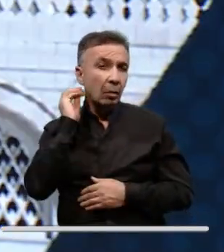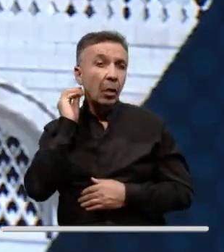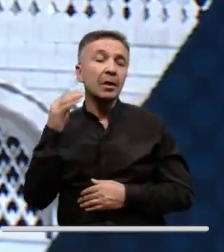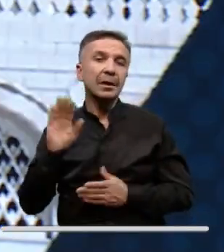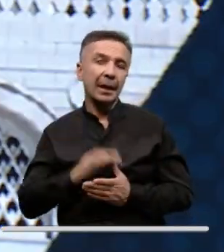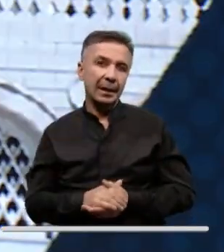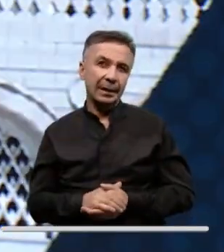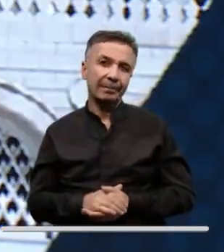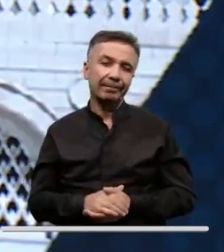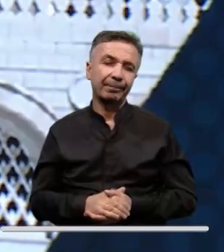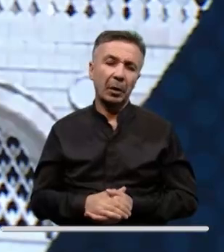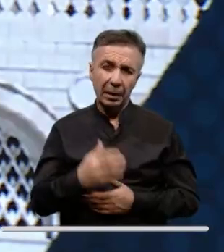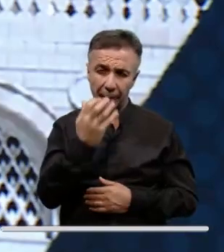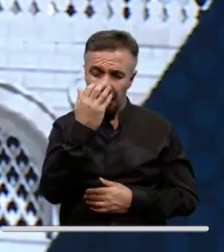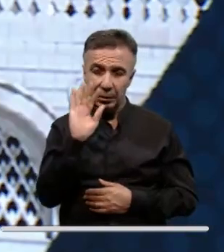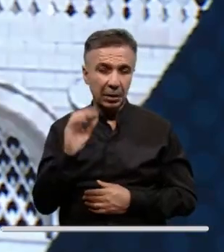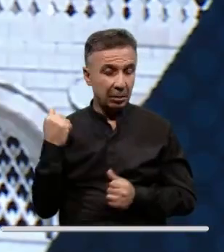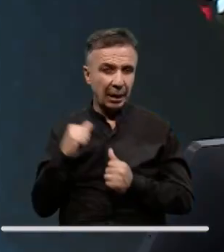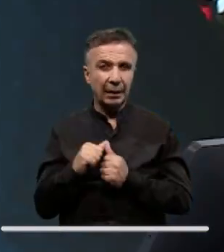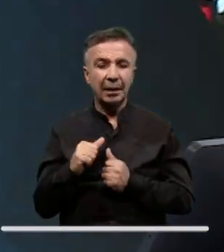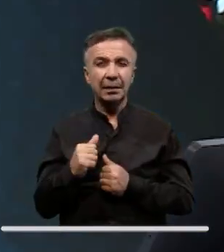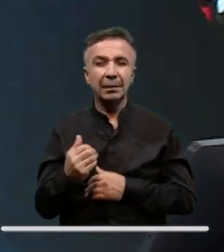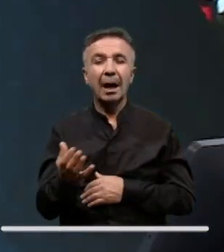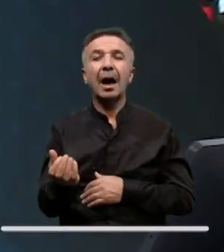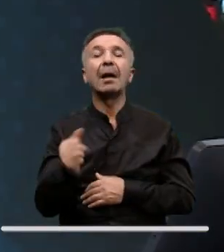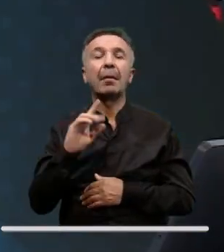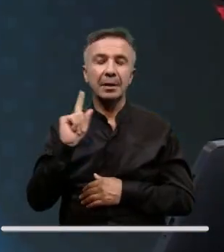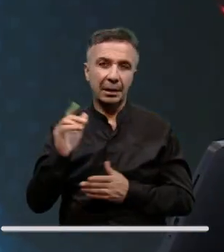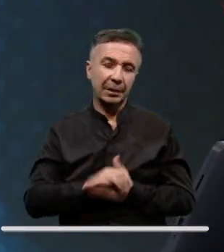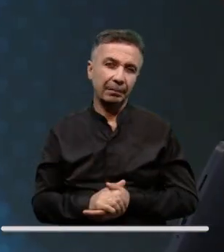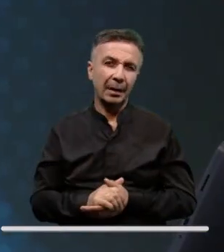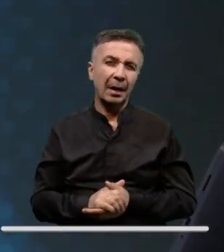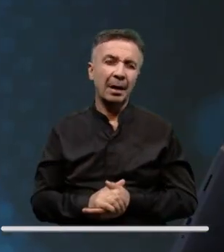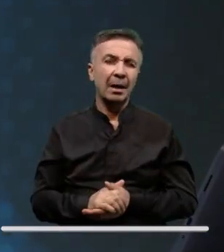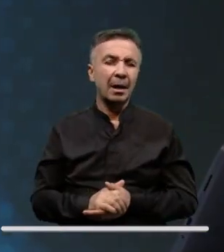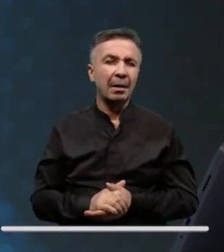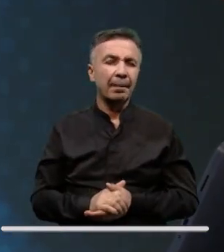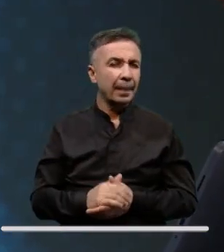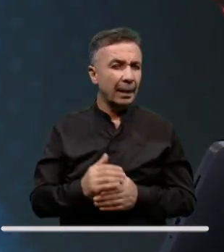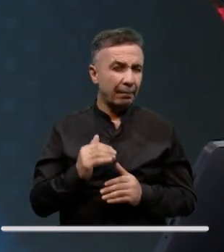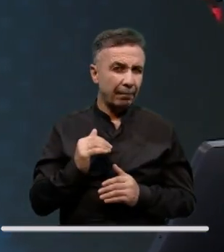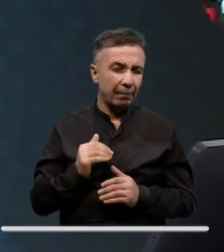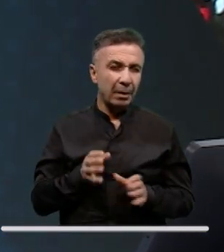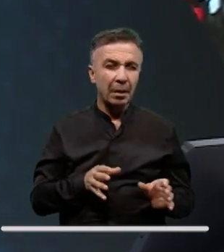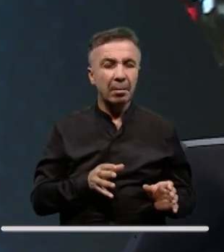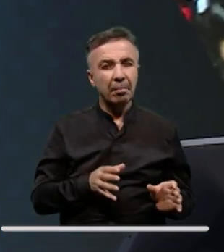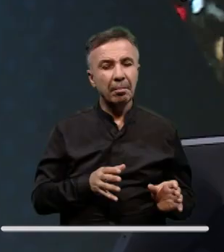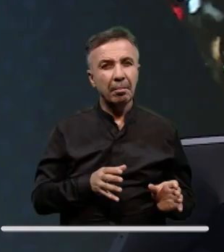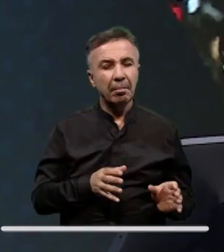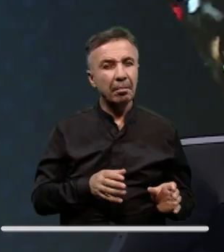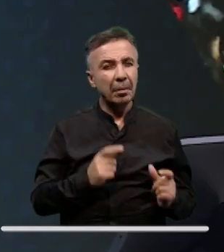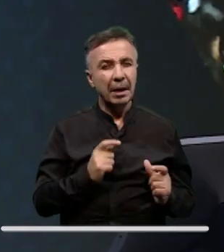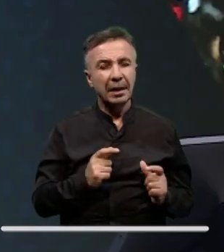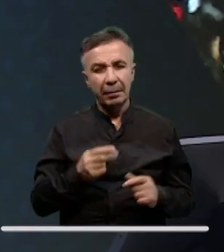Çünkü onun da bunu beklememesi gerekir yani Ama Peki hocam bölgede böyle bir örf varsa hani Bilir Ya insanlar bizim şehrimde böyle bir şey var bu